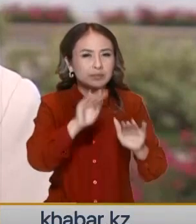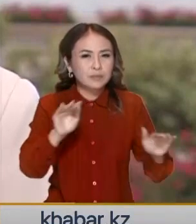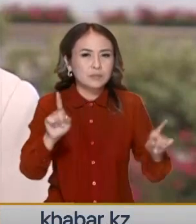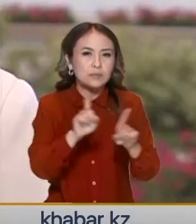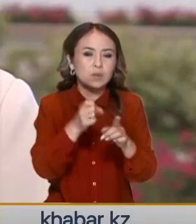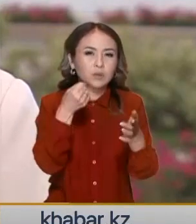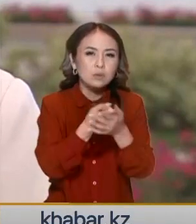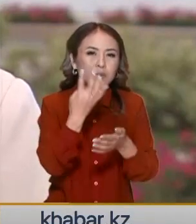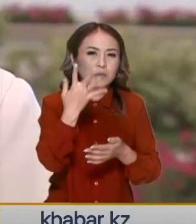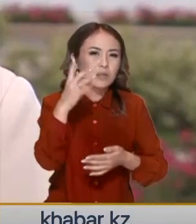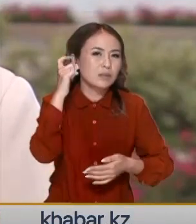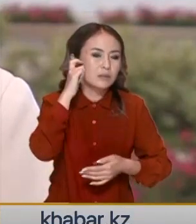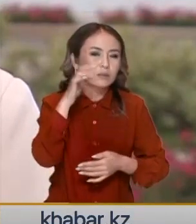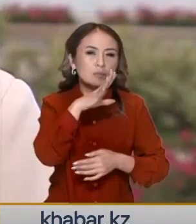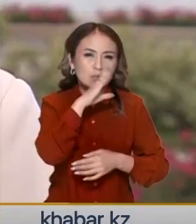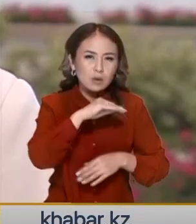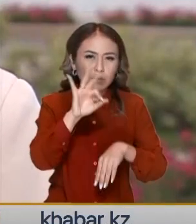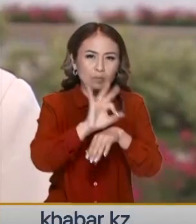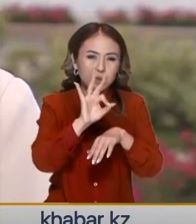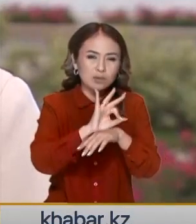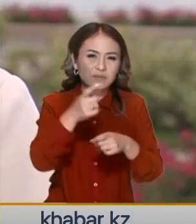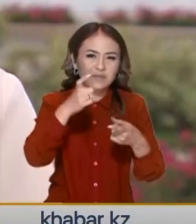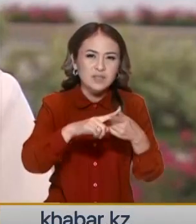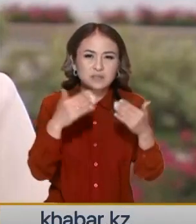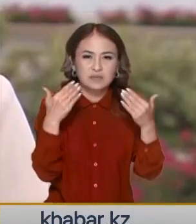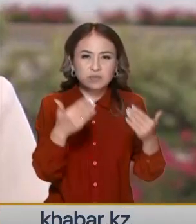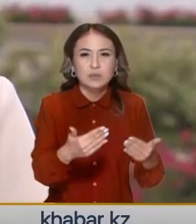45 жасқа дейінгілер арасында таралуы да соған байланысты.